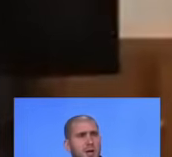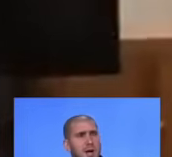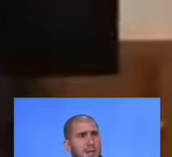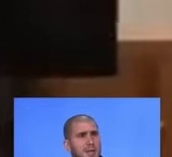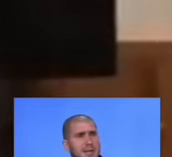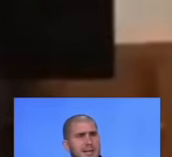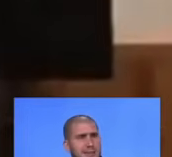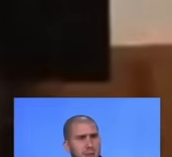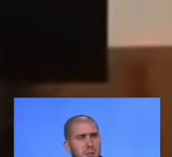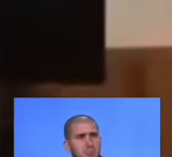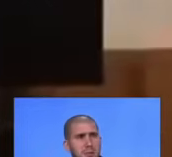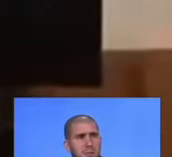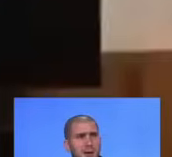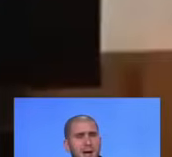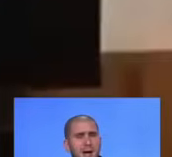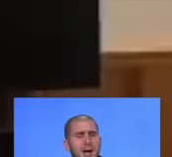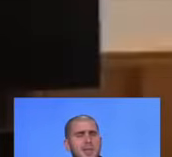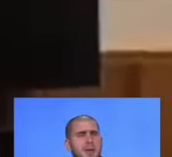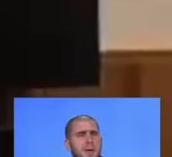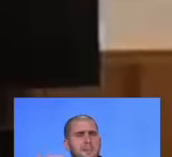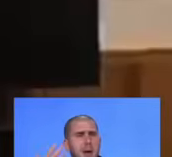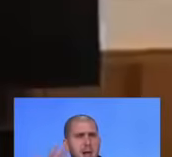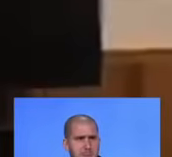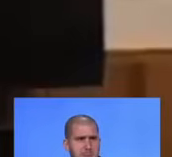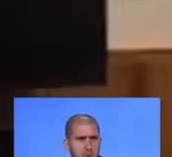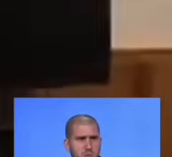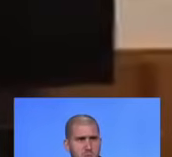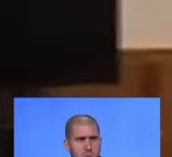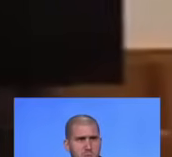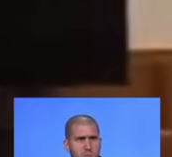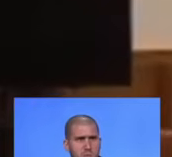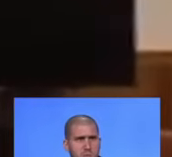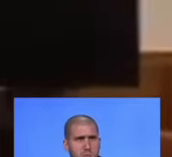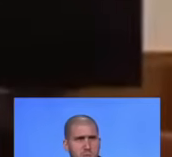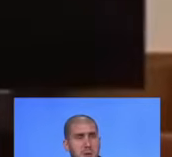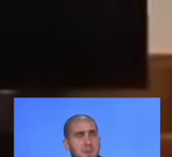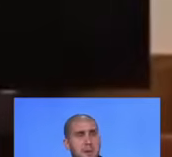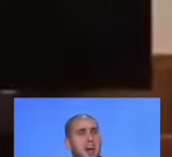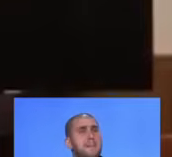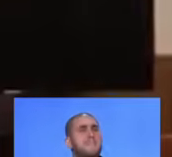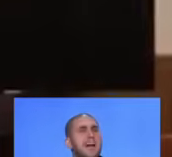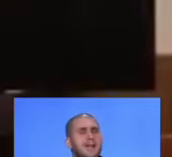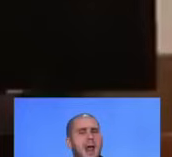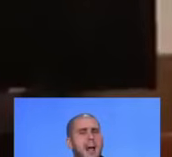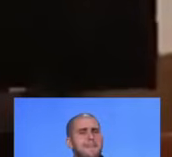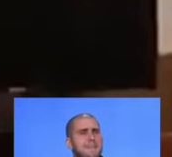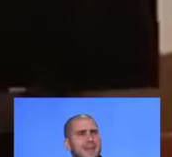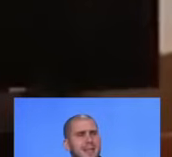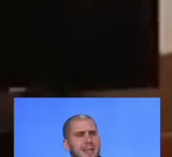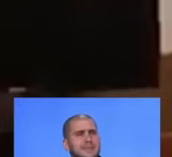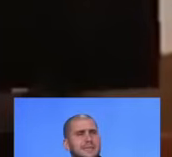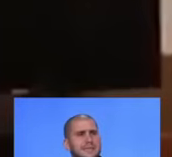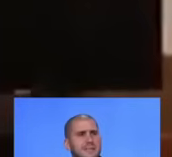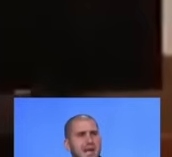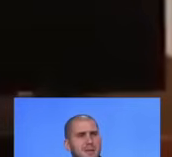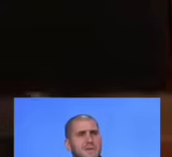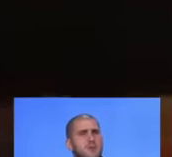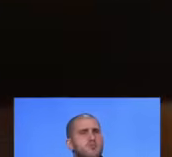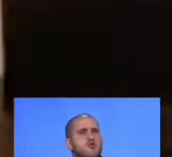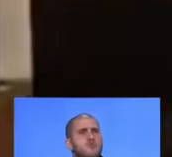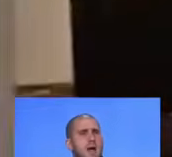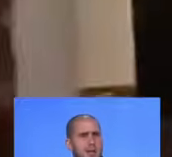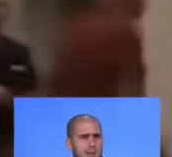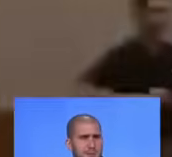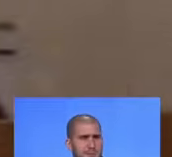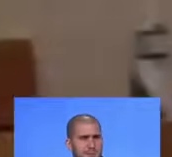הזכות הזו במחיר שאין למעלה ממנו. בגלל מחדלים מדיניים, צבאיים